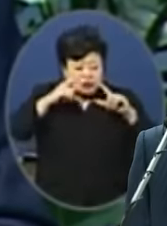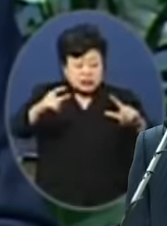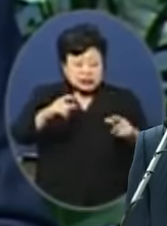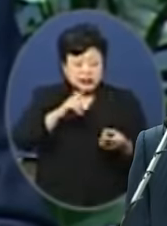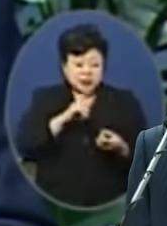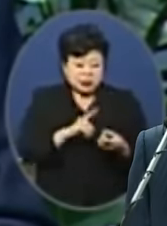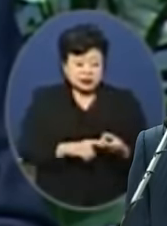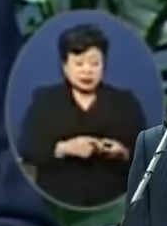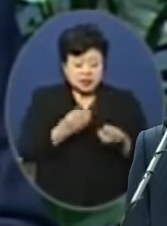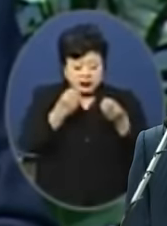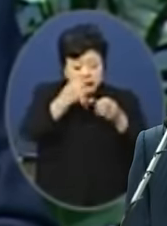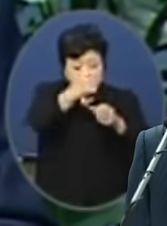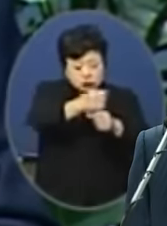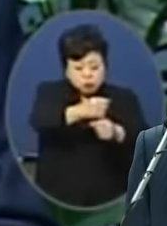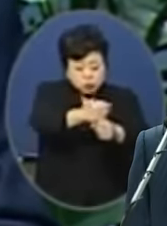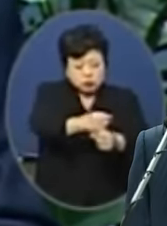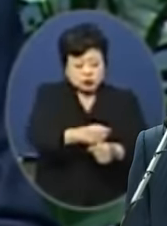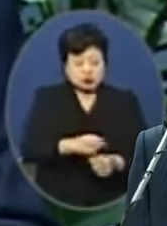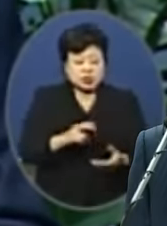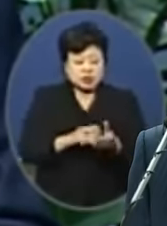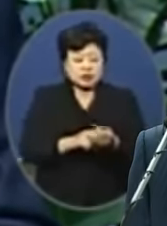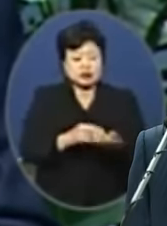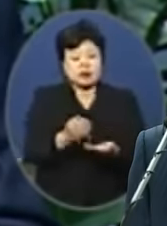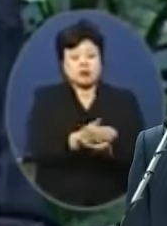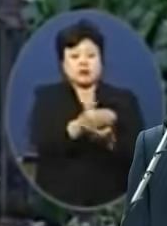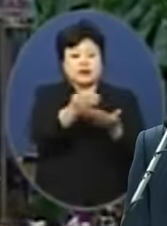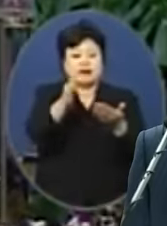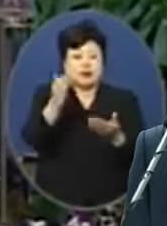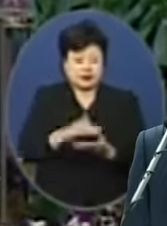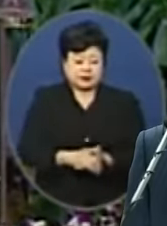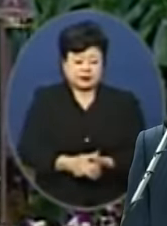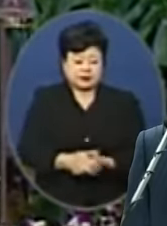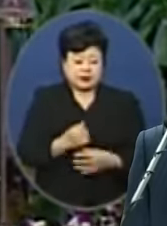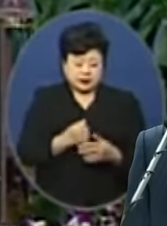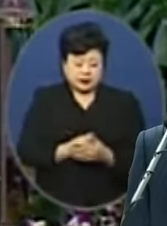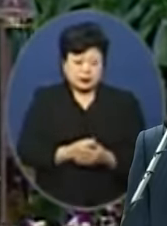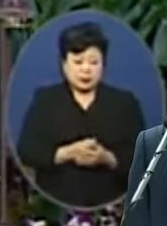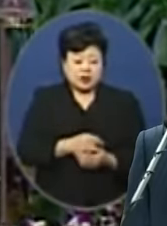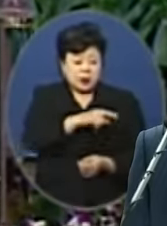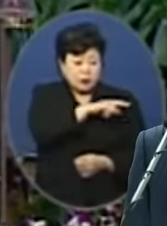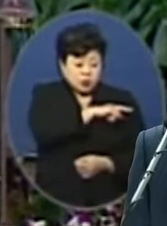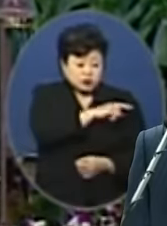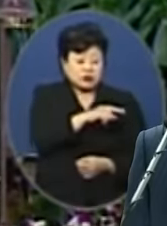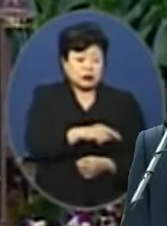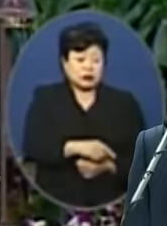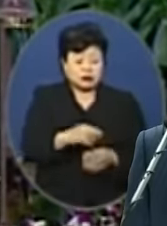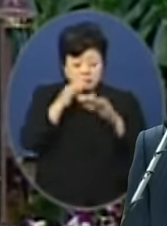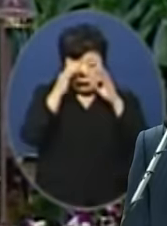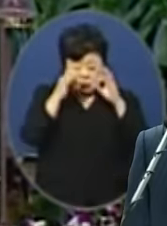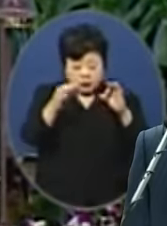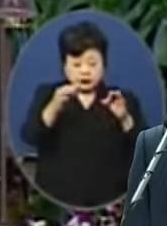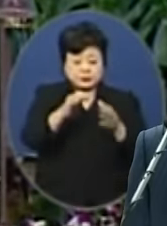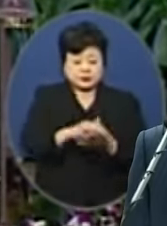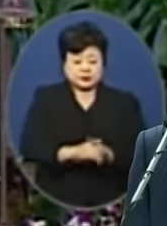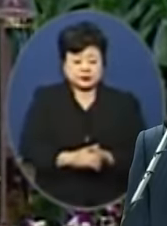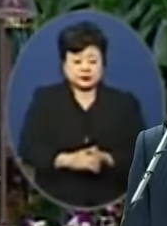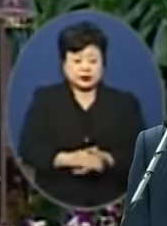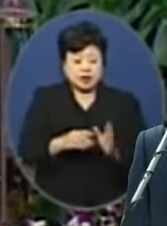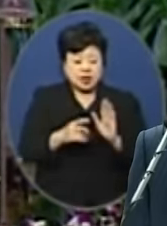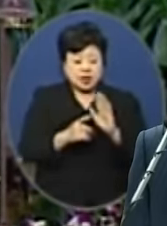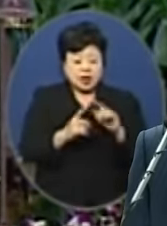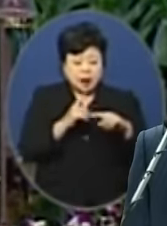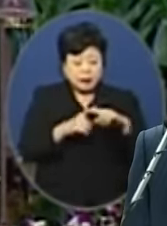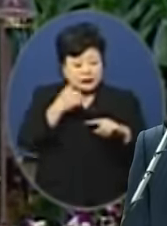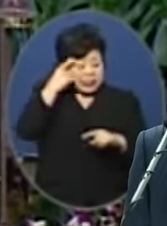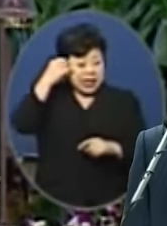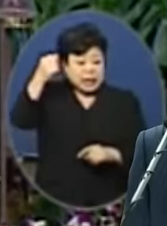그것이 창조적인 역사가 이루어지게 되는 것입니다. 그러므로 제일 먼저 보십시다. 우리가 긍정적인